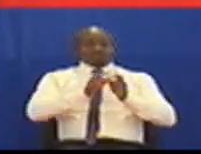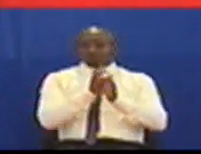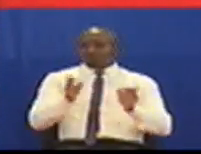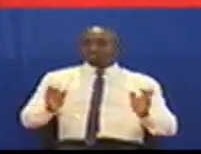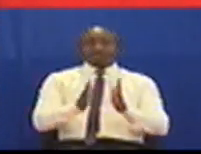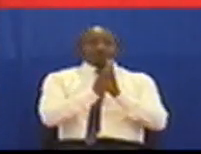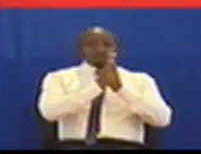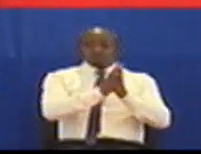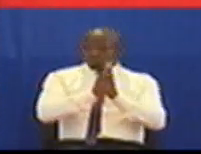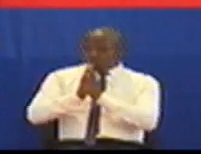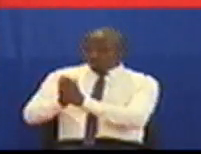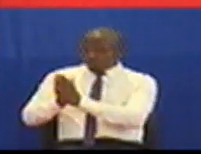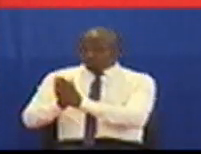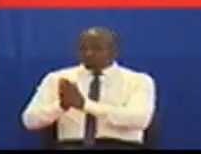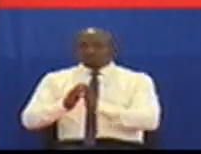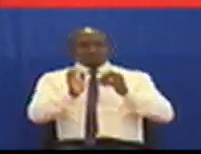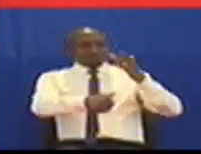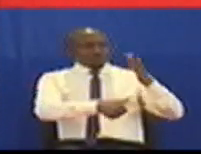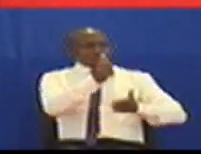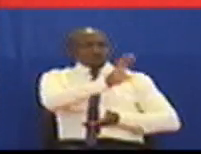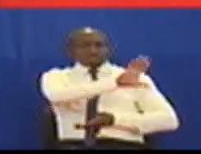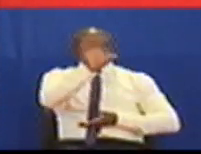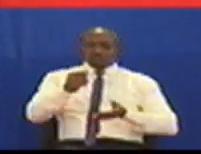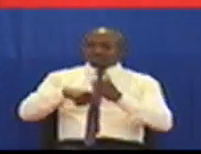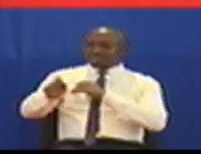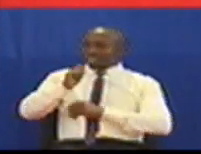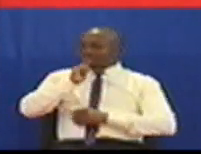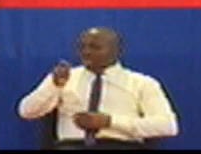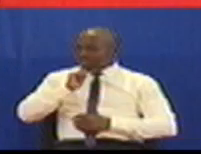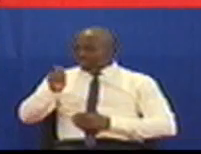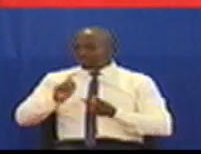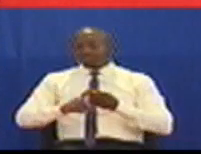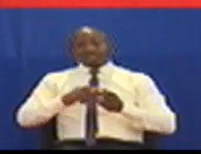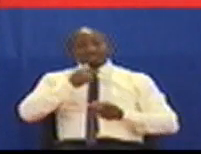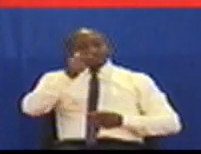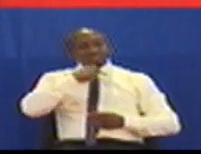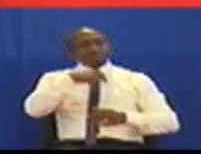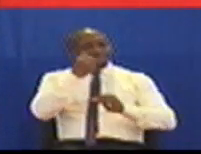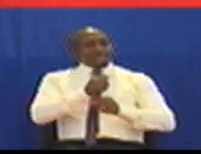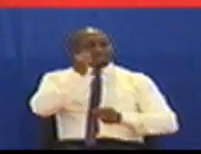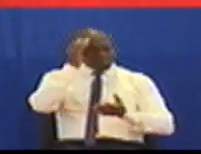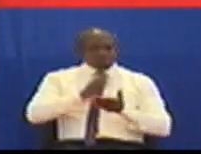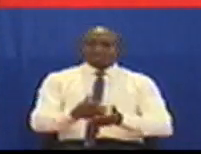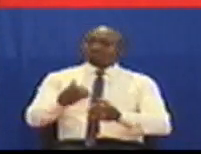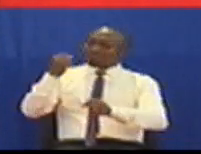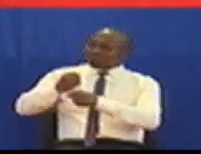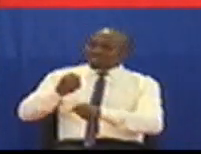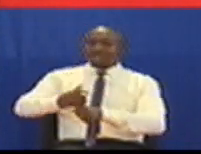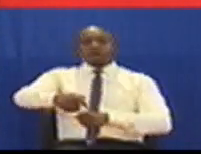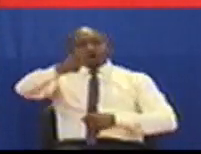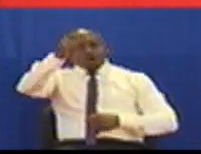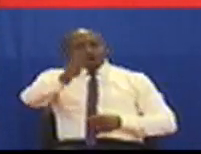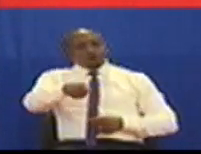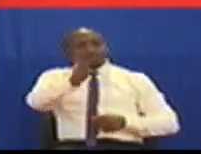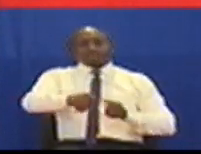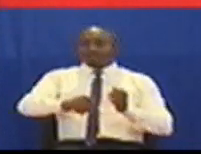kuwashukuru sana viongozi wote walioko TAMISEMI. TAMISEMI kazi mnaifanya, hongereni sana. Mheshimiwa Jafo unafanya